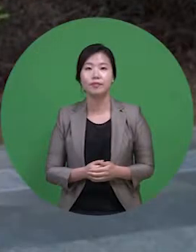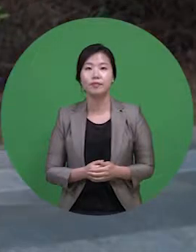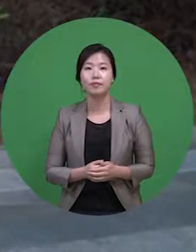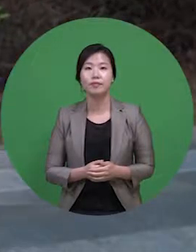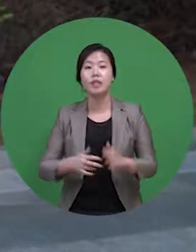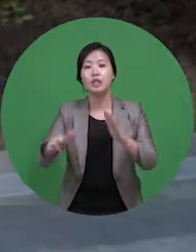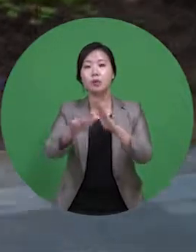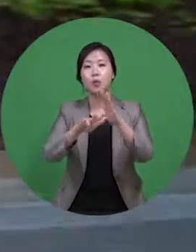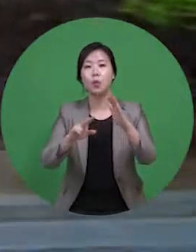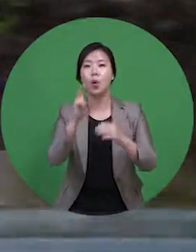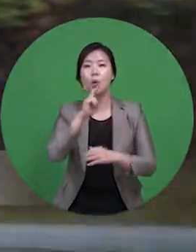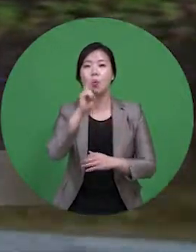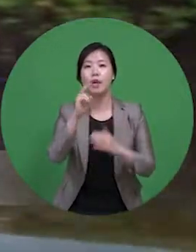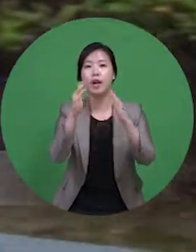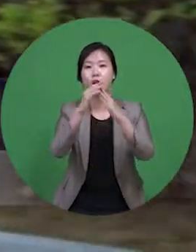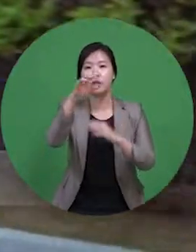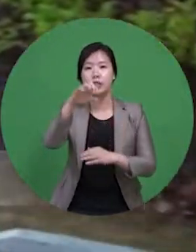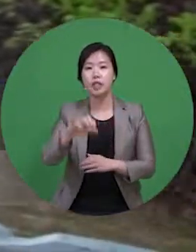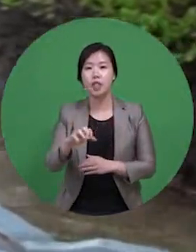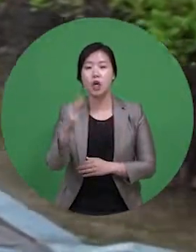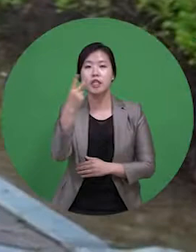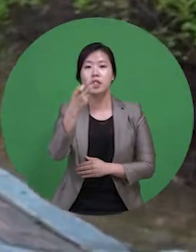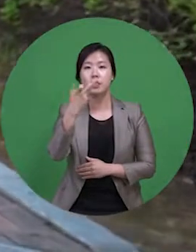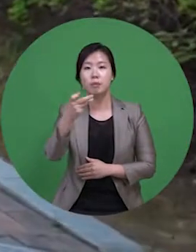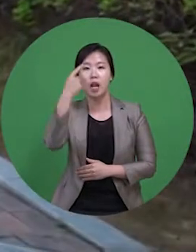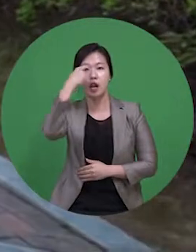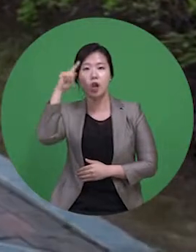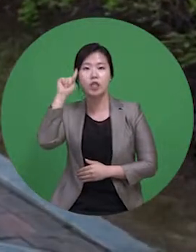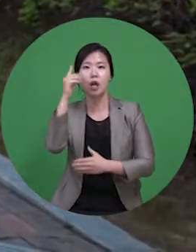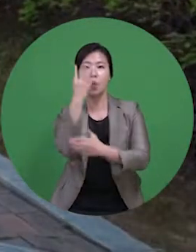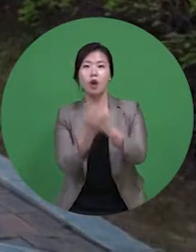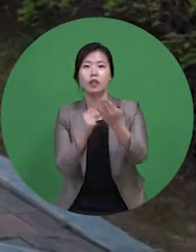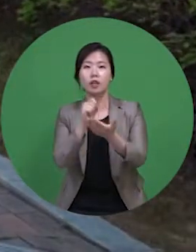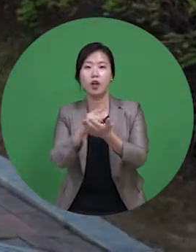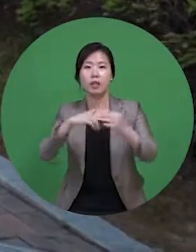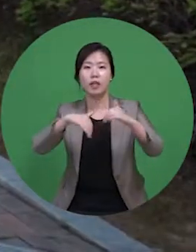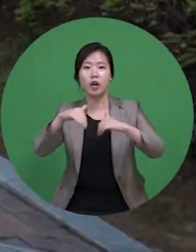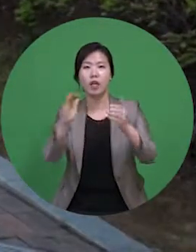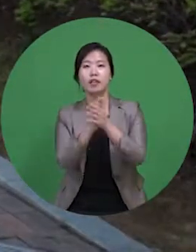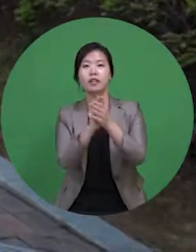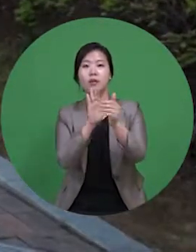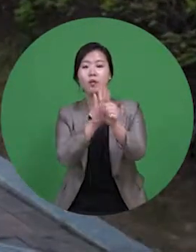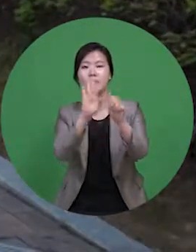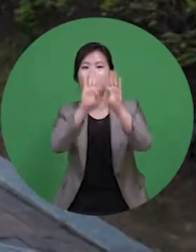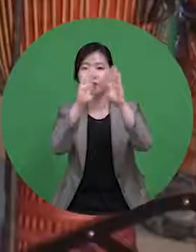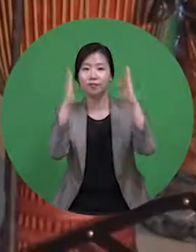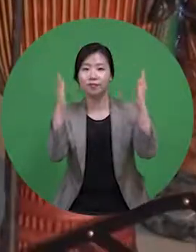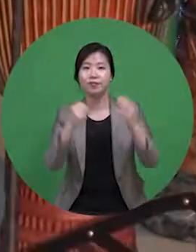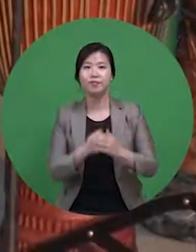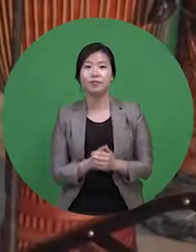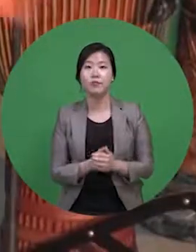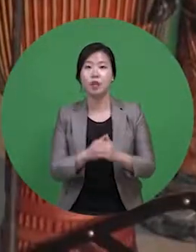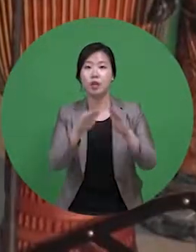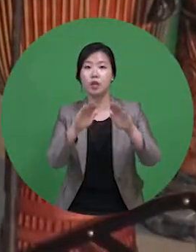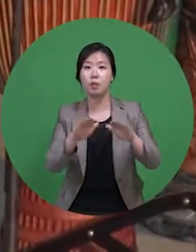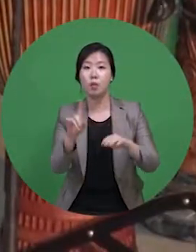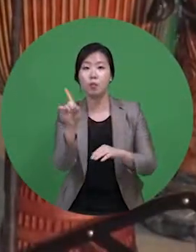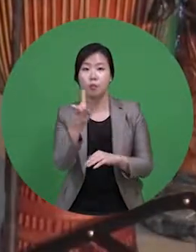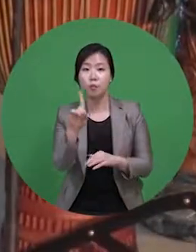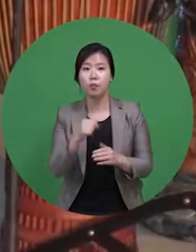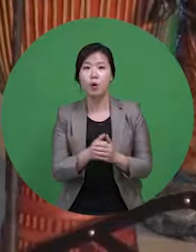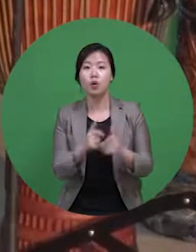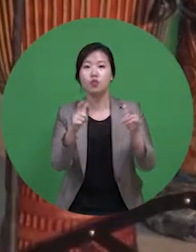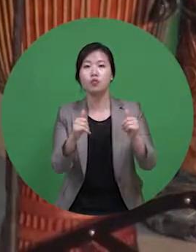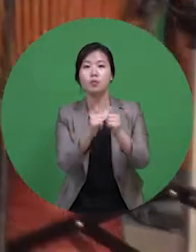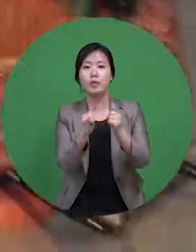신도립역 오페라하우스 신도립역 2018 러시아 월드컵 길거리 응원전이 열렸습니다. 이번 길거리 응원전은